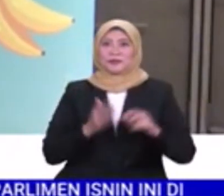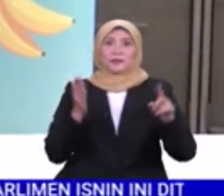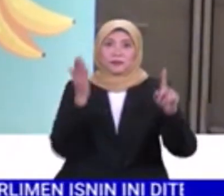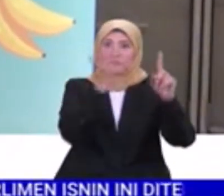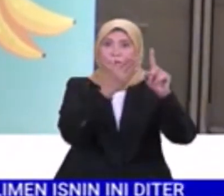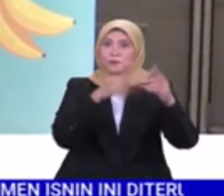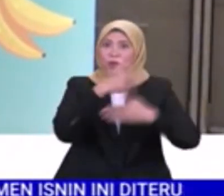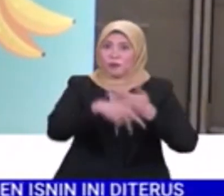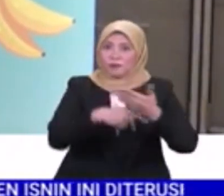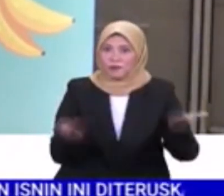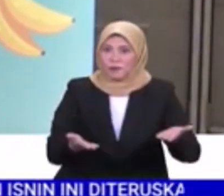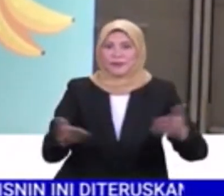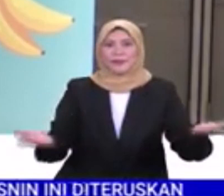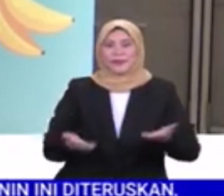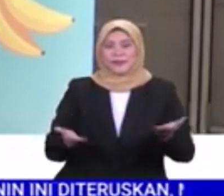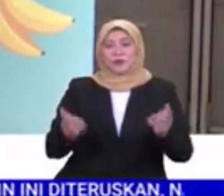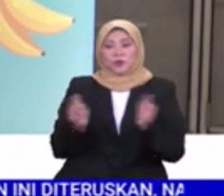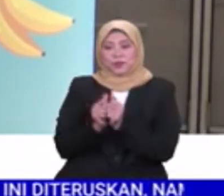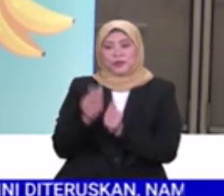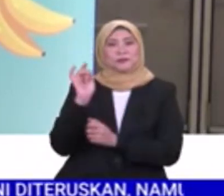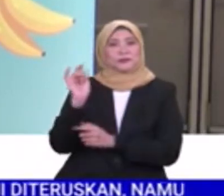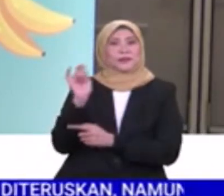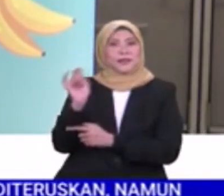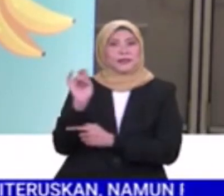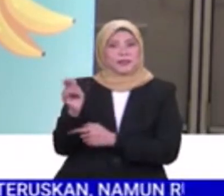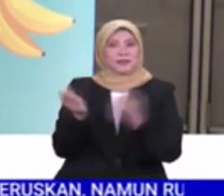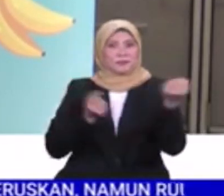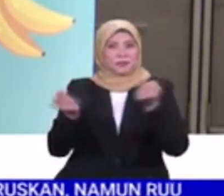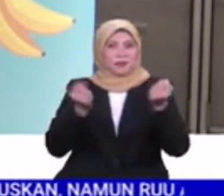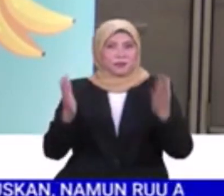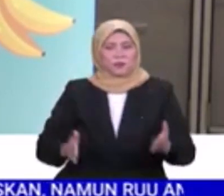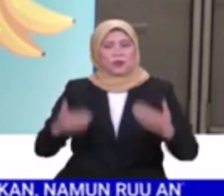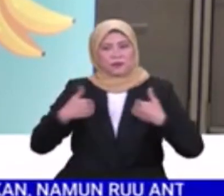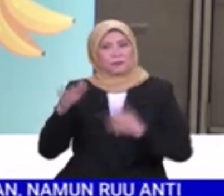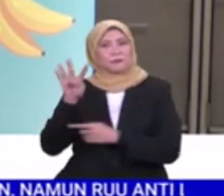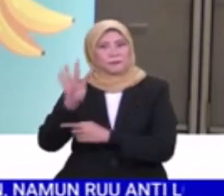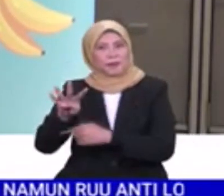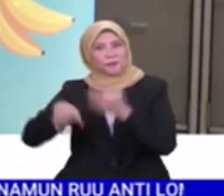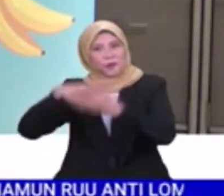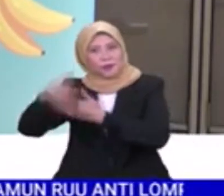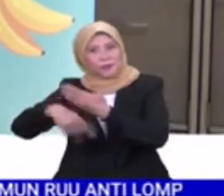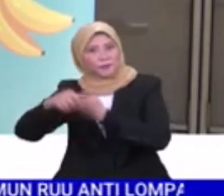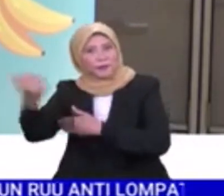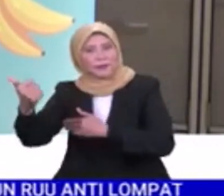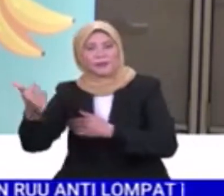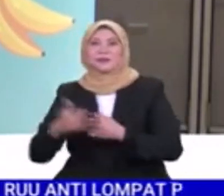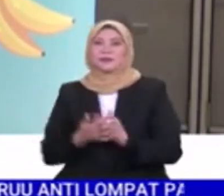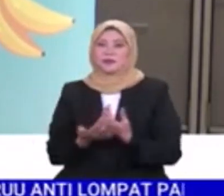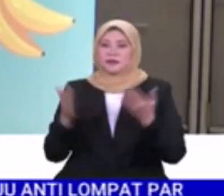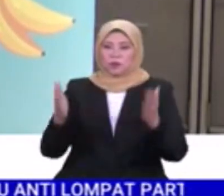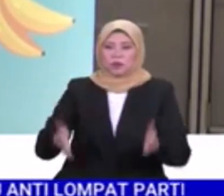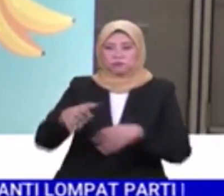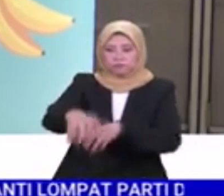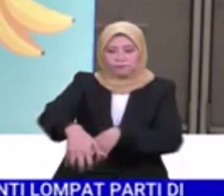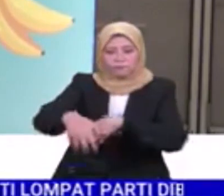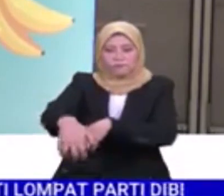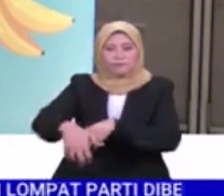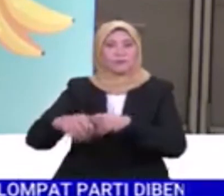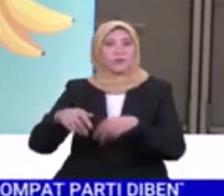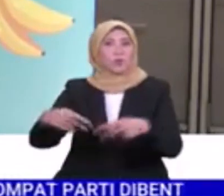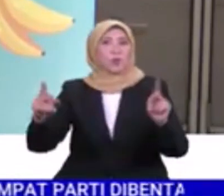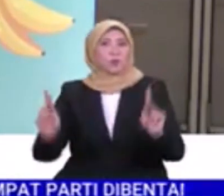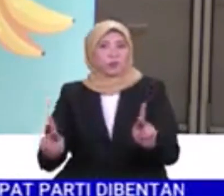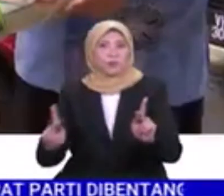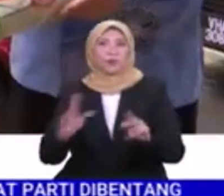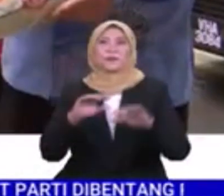sini dengan pemandu taksi dan ada lagi 4 sasaran yang lain, antaranya ialah penggali kubur, lepas tu masyarakat